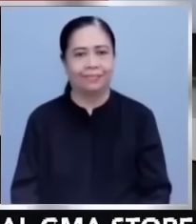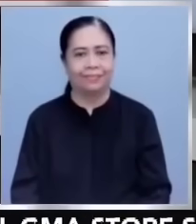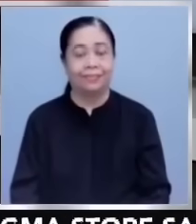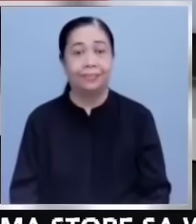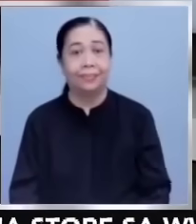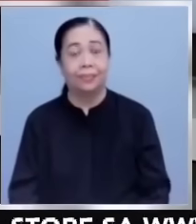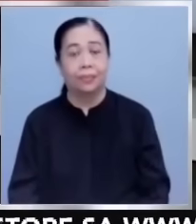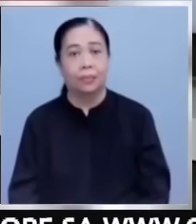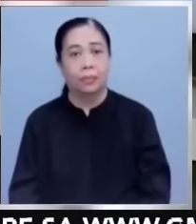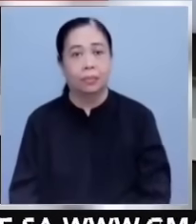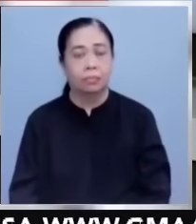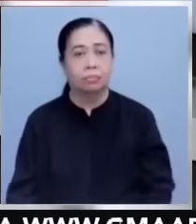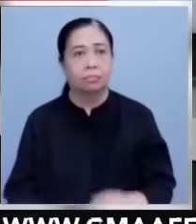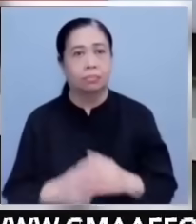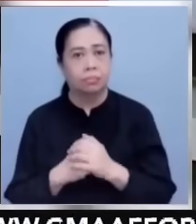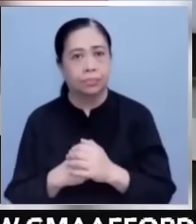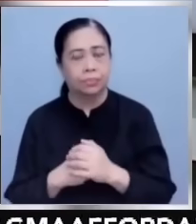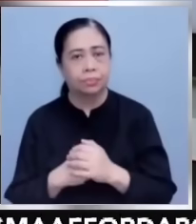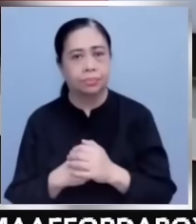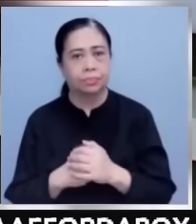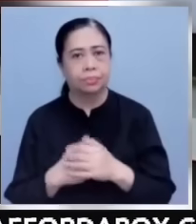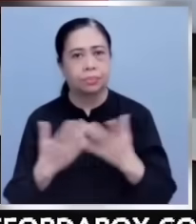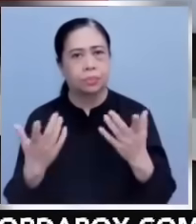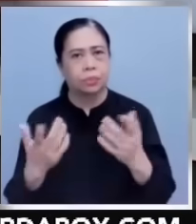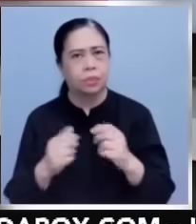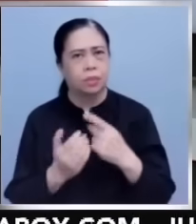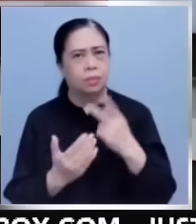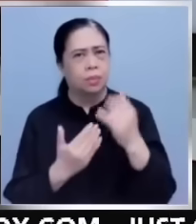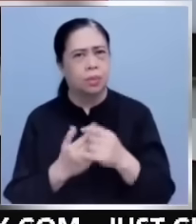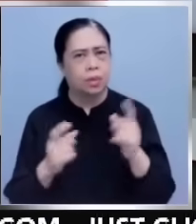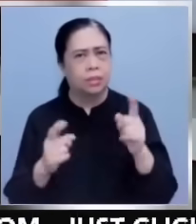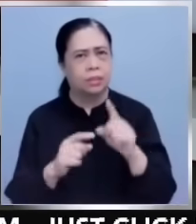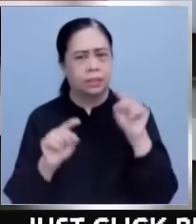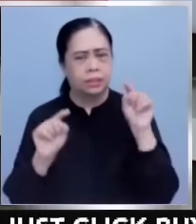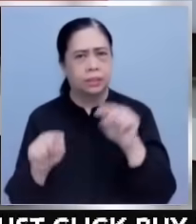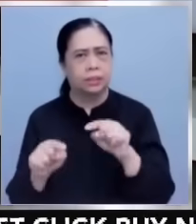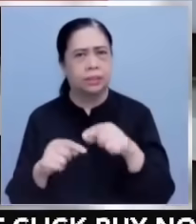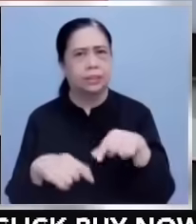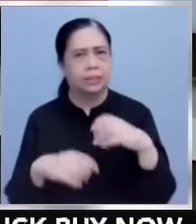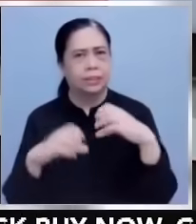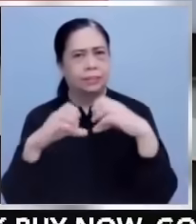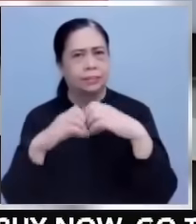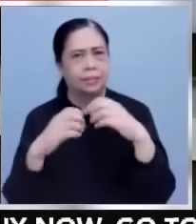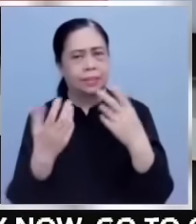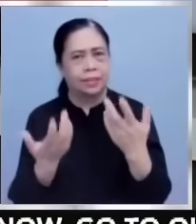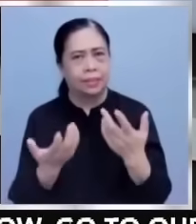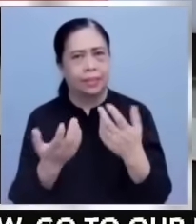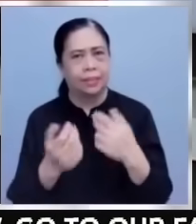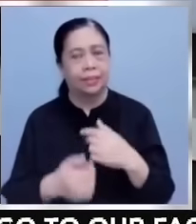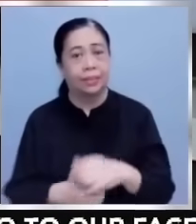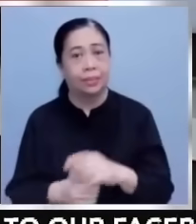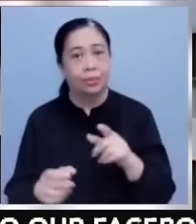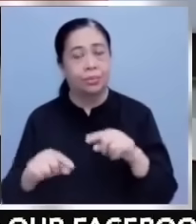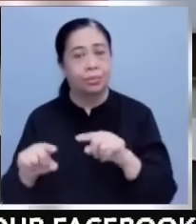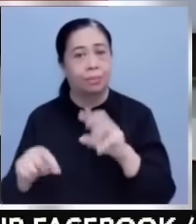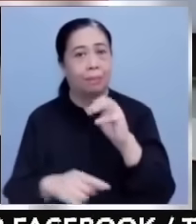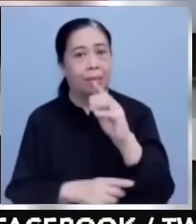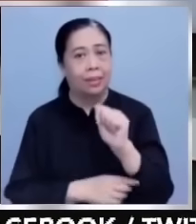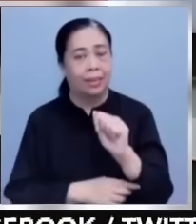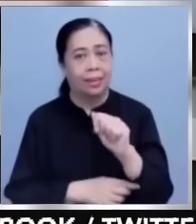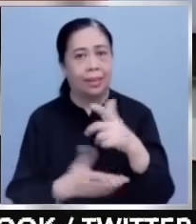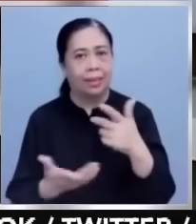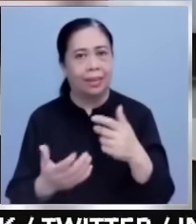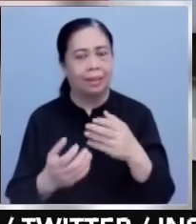One-stop shop para sa multi-platform projects, ang GMA Network. Kaya naman itinanghal itong Media Network of the